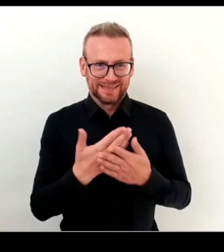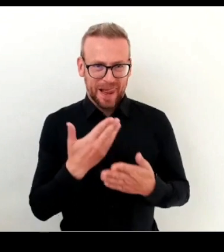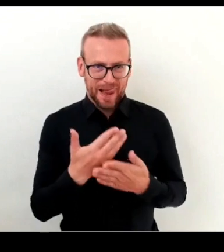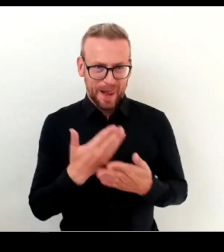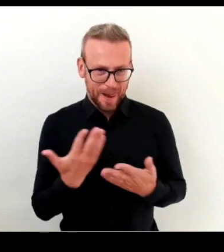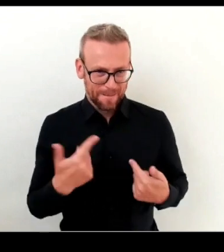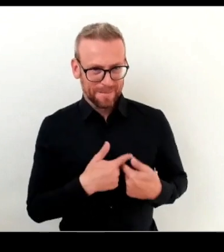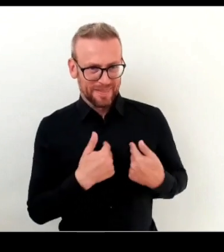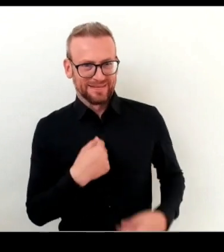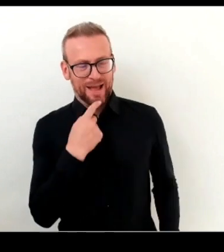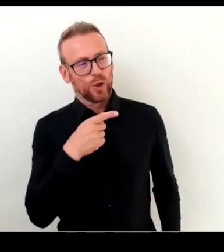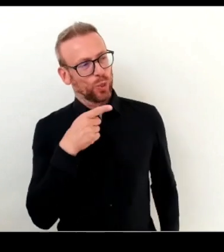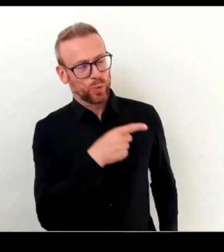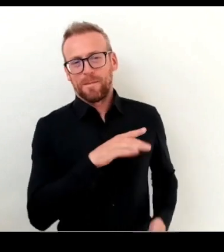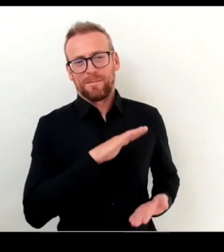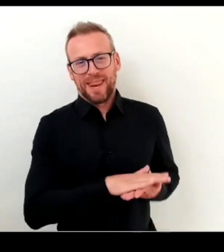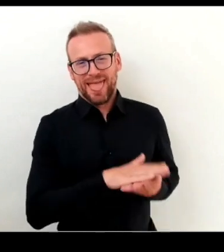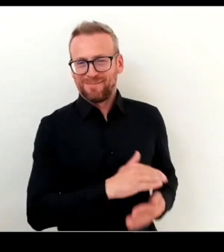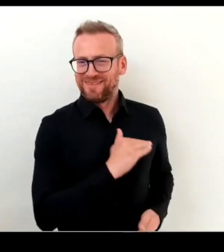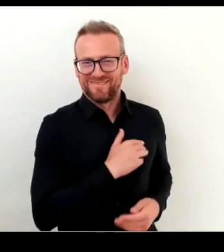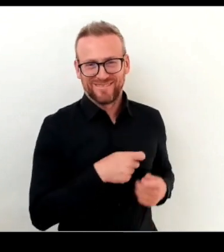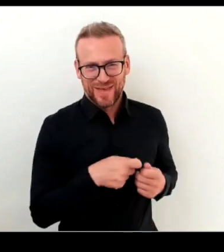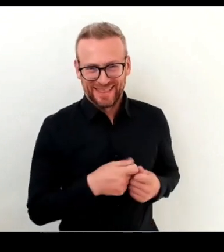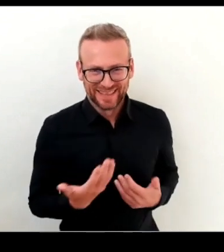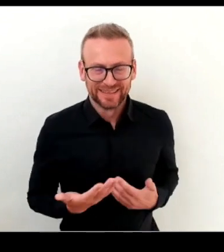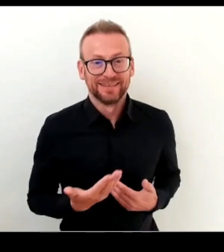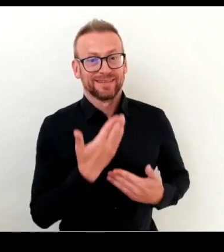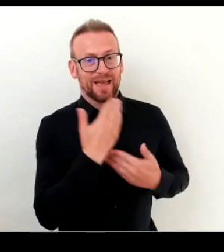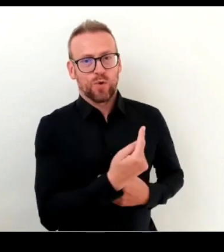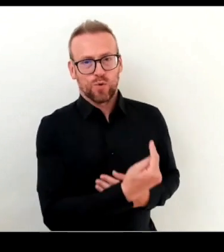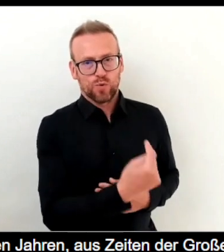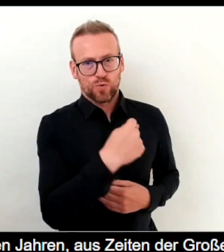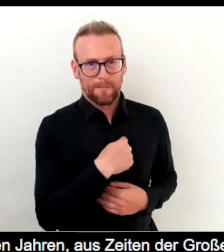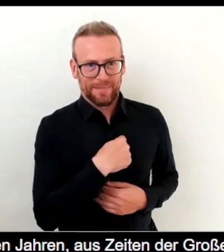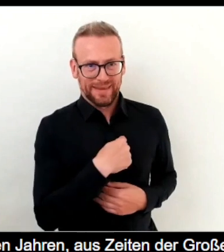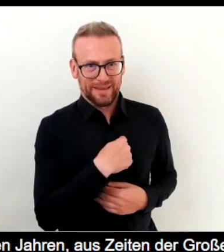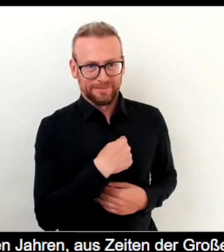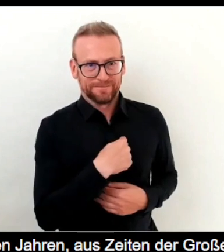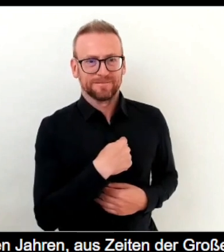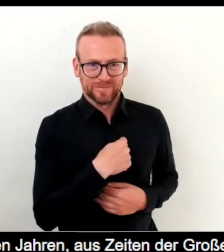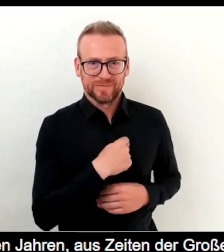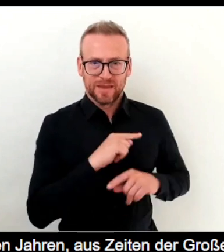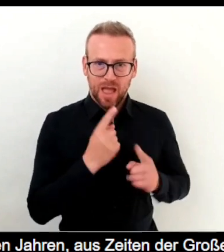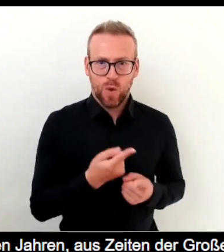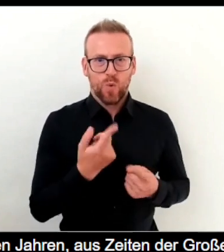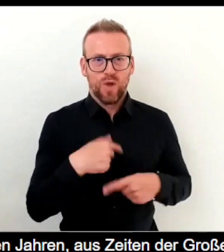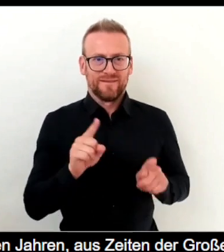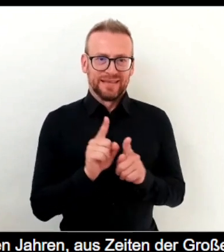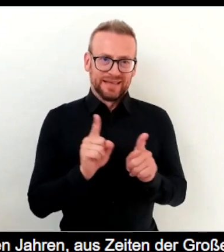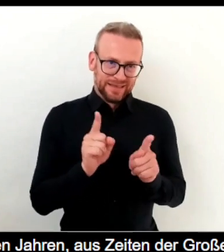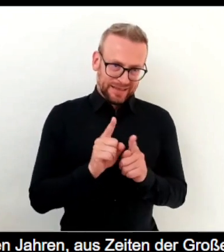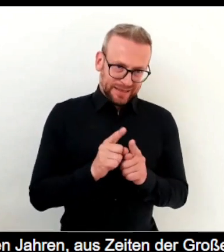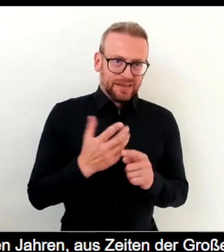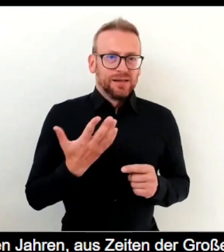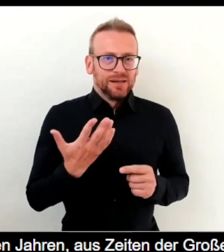ist das erste Mal seit 60 Jahren, meine sehr verehrten Damen und Herren, dass ein Kommissionspräsident oder Kommissionspräsidentin in Bayern wieder ist beim